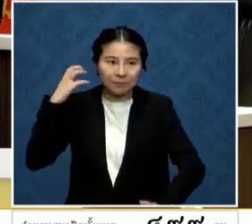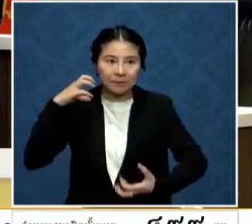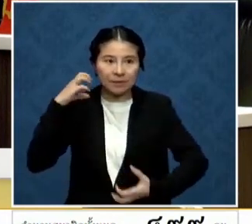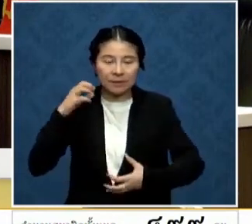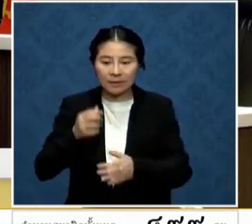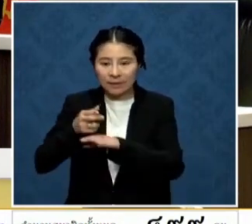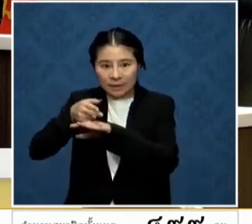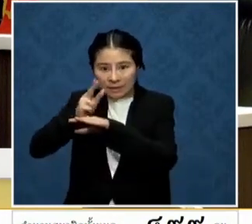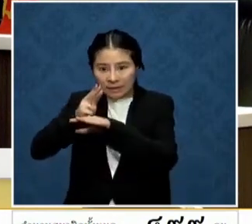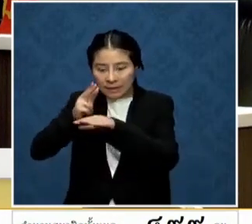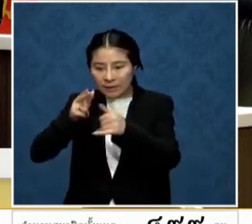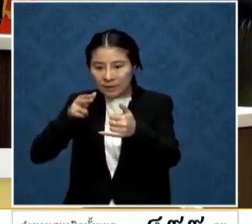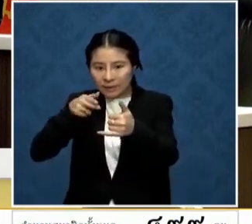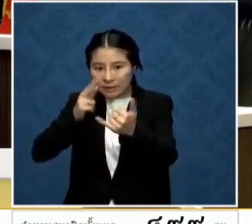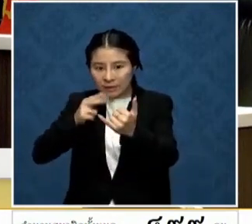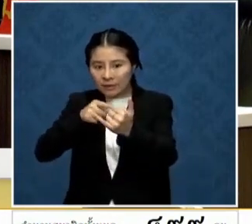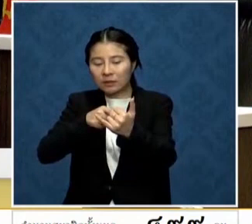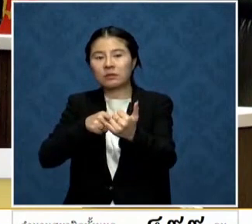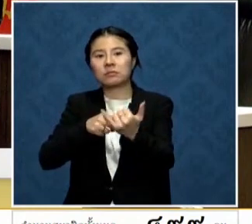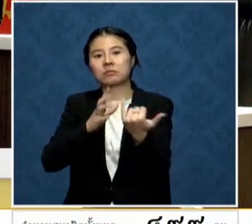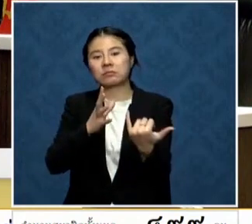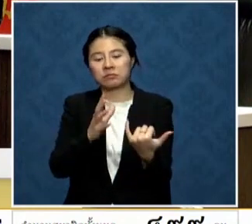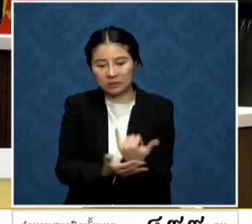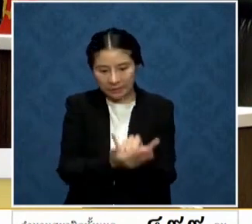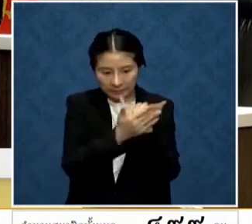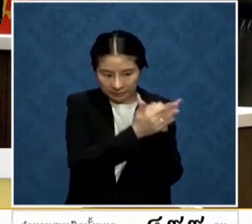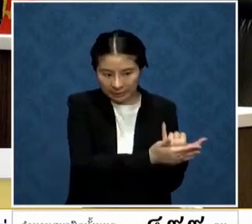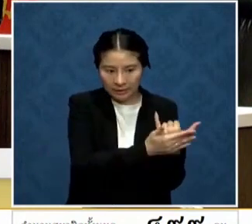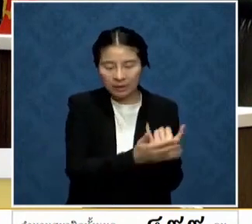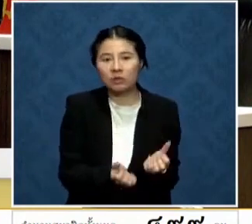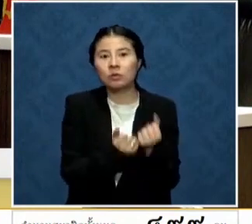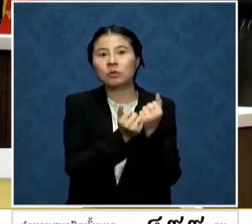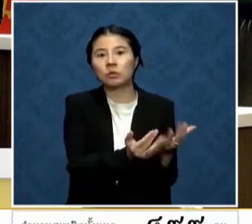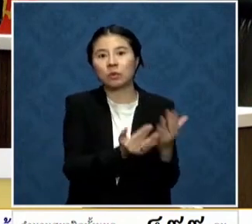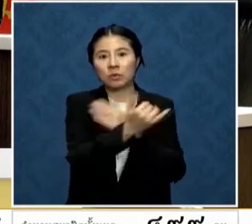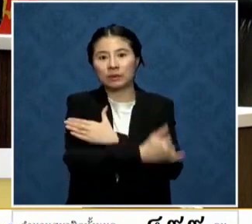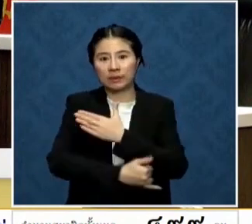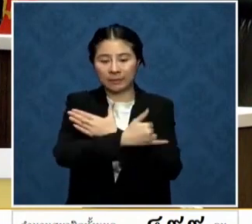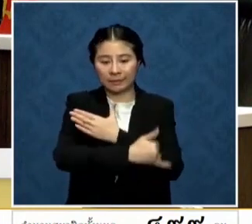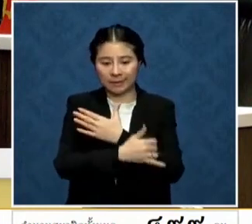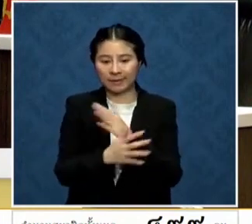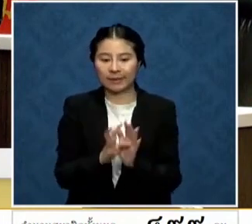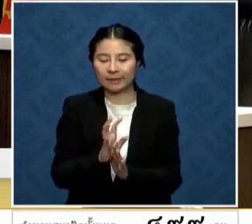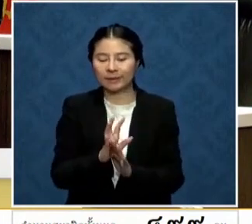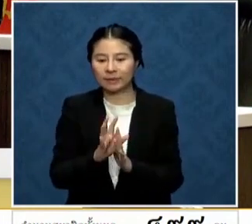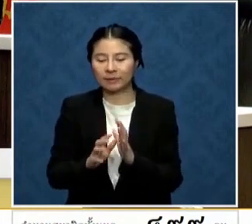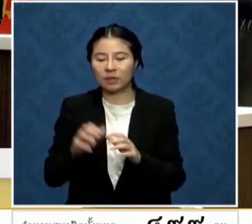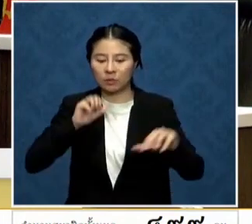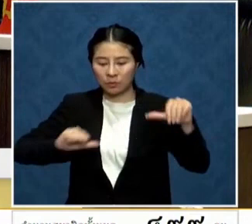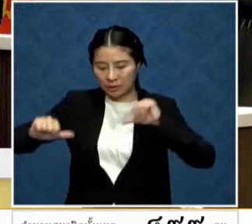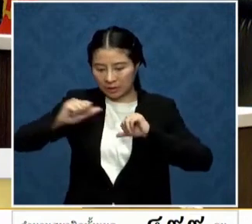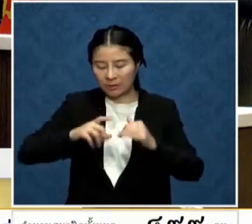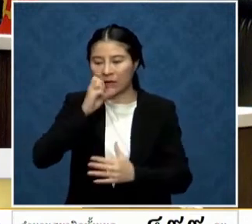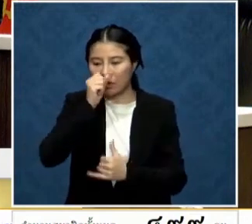สลบเพื่อส่งออกเป็นสัตว์ทดลองนะครับจากข่าวเมื่อเร็วๆนี้นะครับโดยไทยบ PBSช่วงเอ่อกุมภาพันธ์ปี